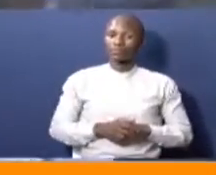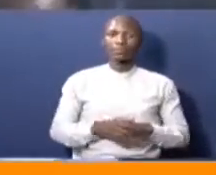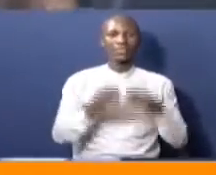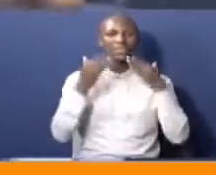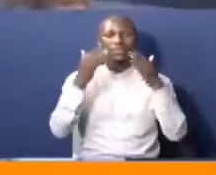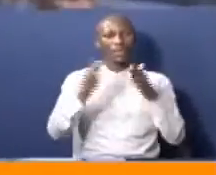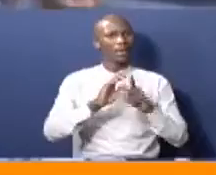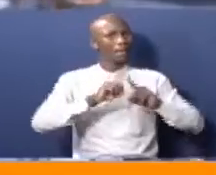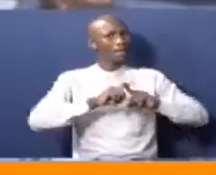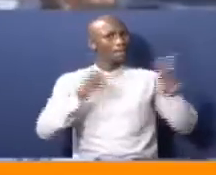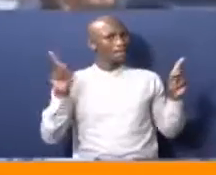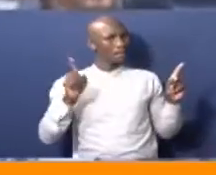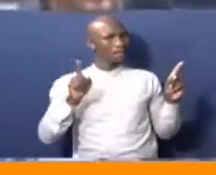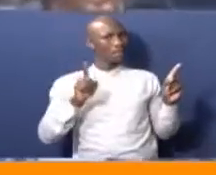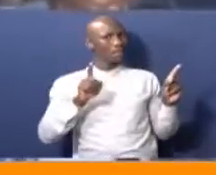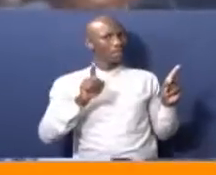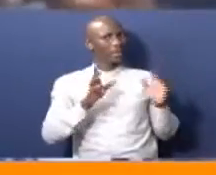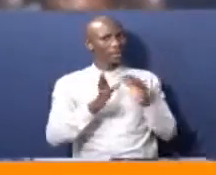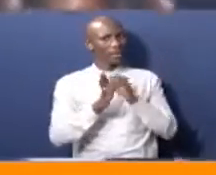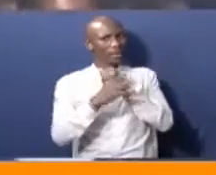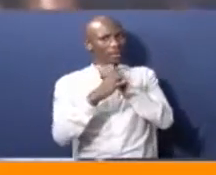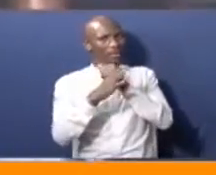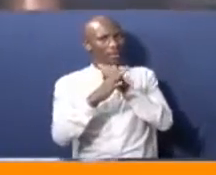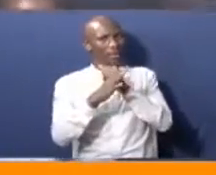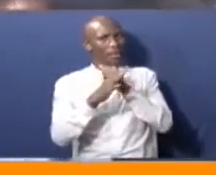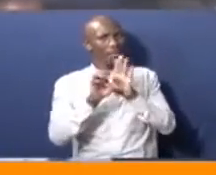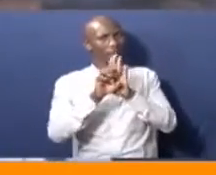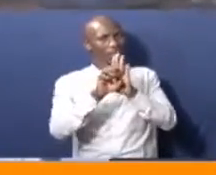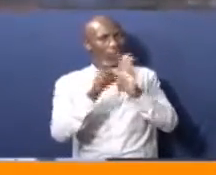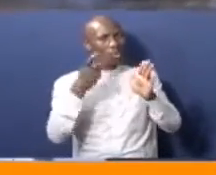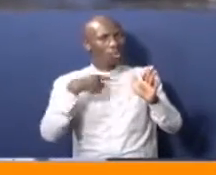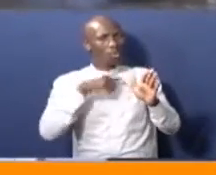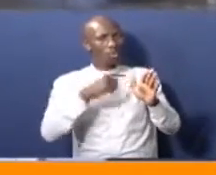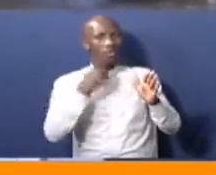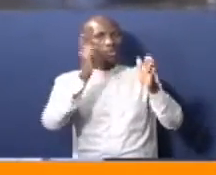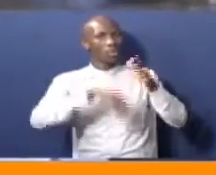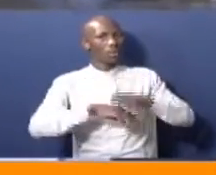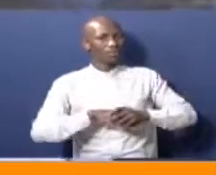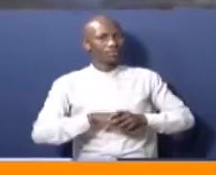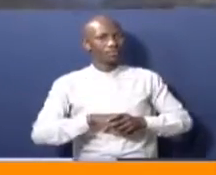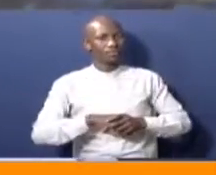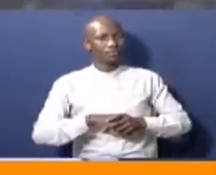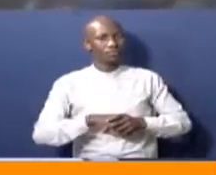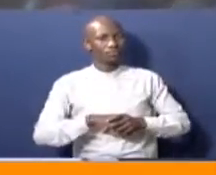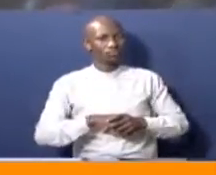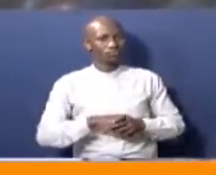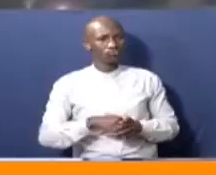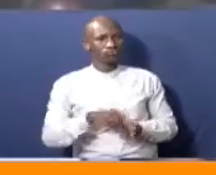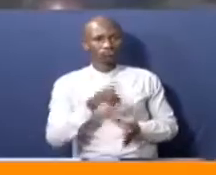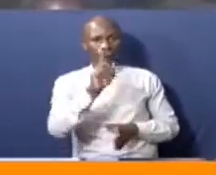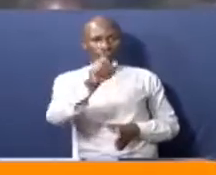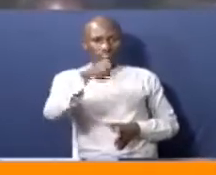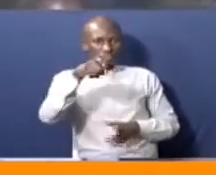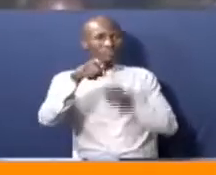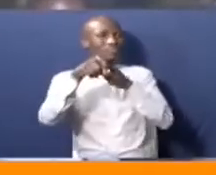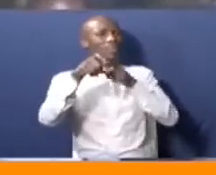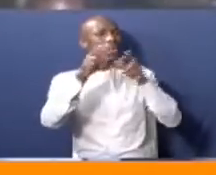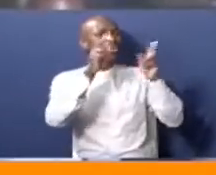Asante, lakini juu ya shamaki kwa mfano. Sisi wanaoka tunasema, yule mvuvi wa